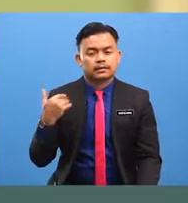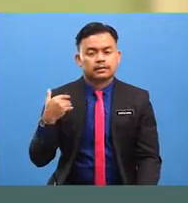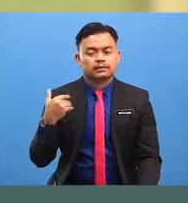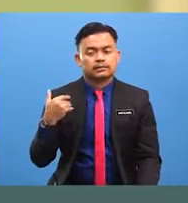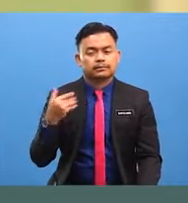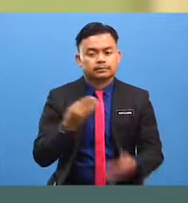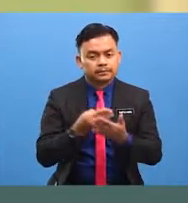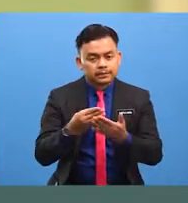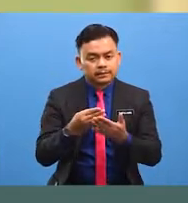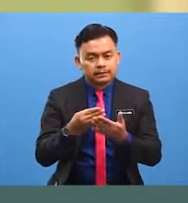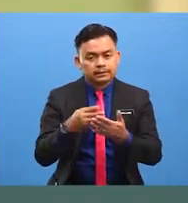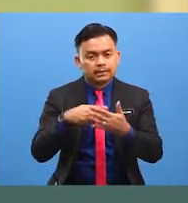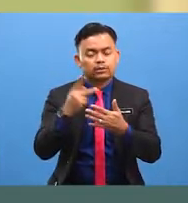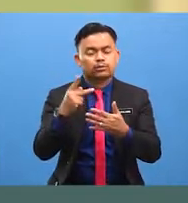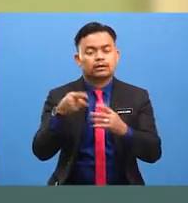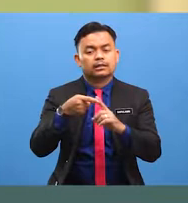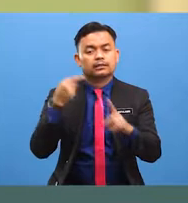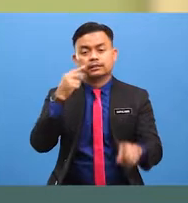kamu?